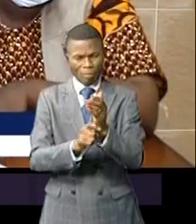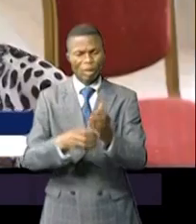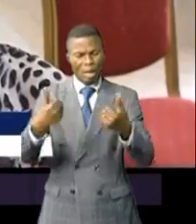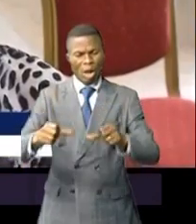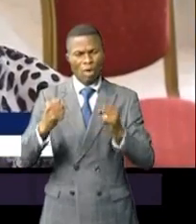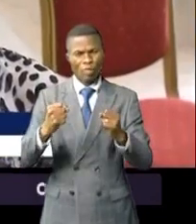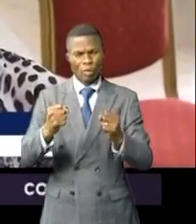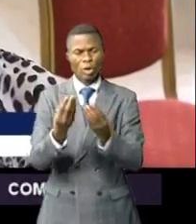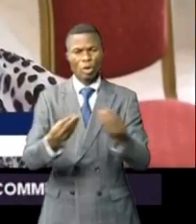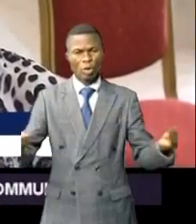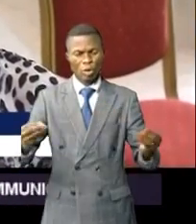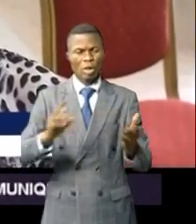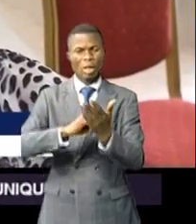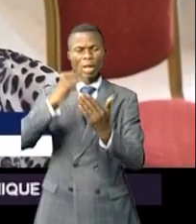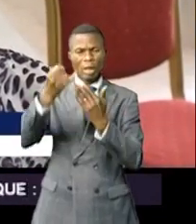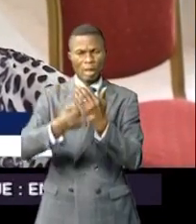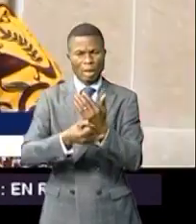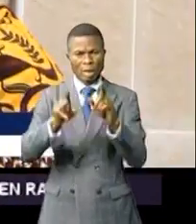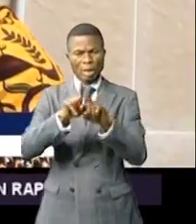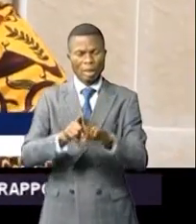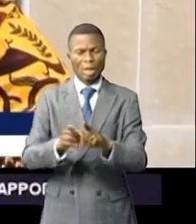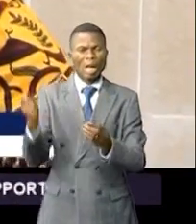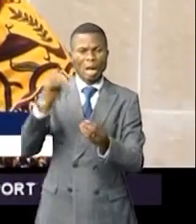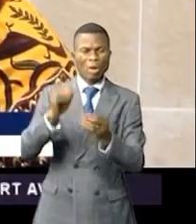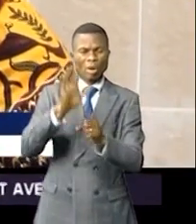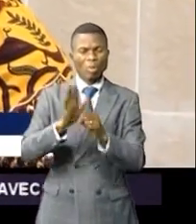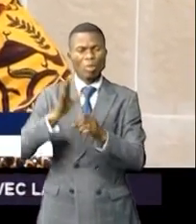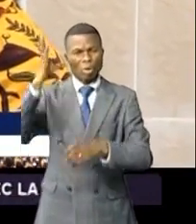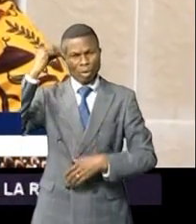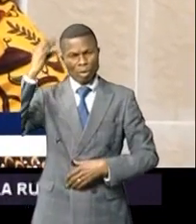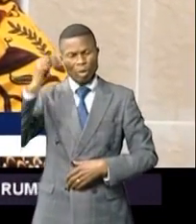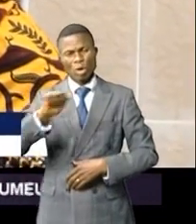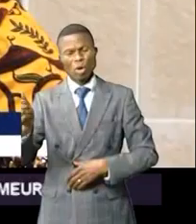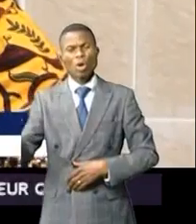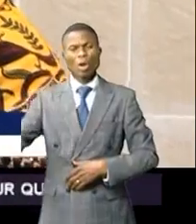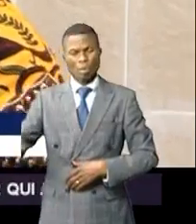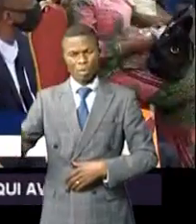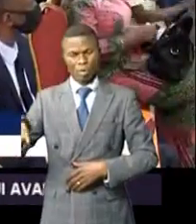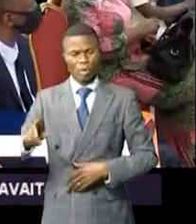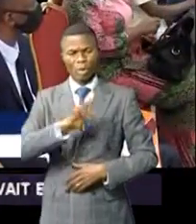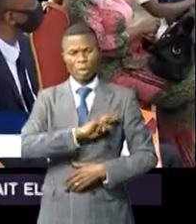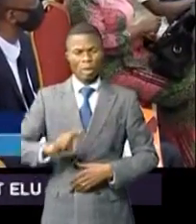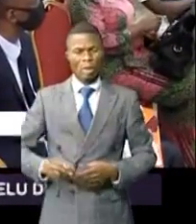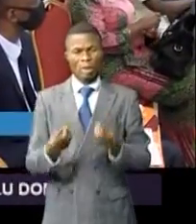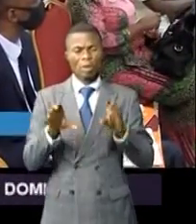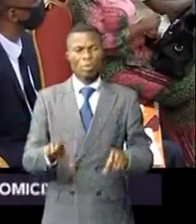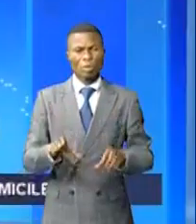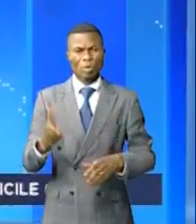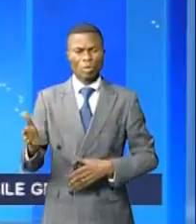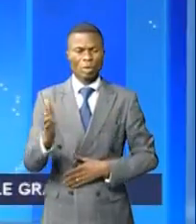pérennisation des résultats du projet et de dupliquer l'expérience dans d'autres provinces de la République démocratique du